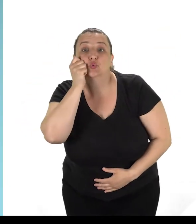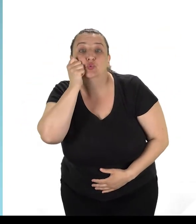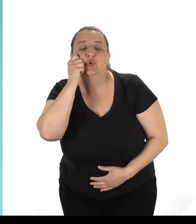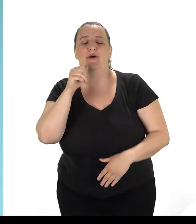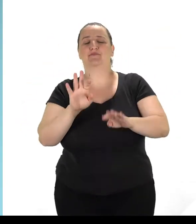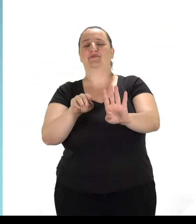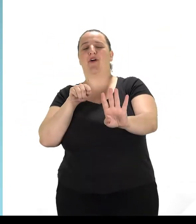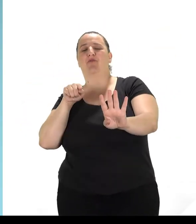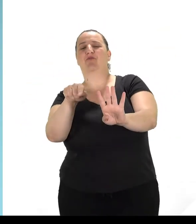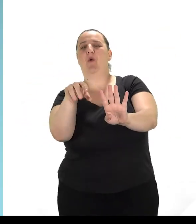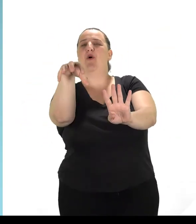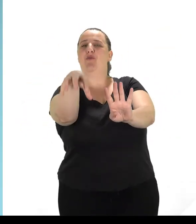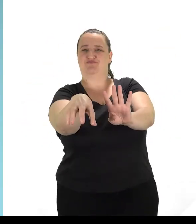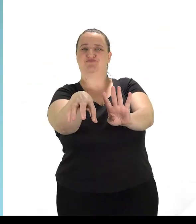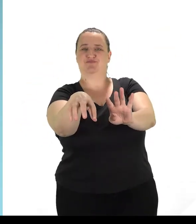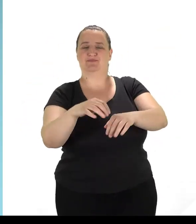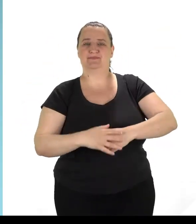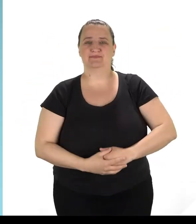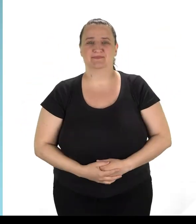Et mon doudou dort à mes pieds.